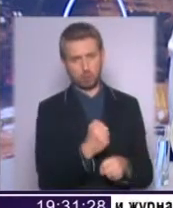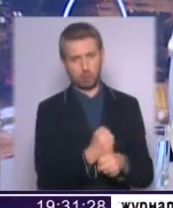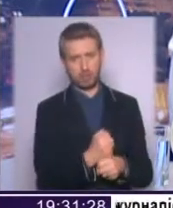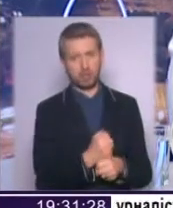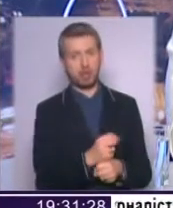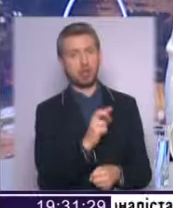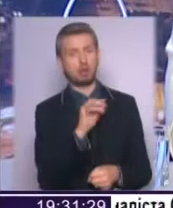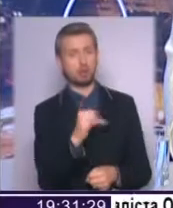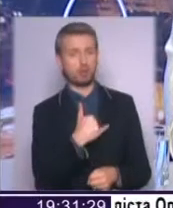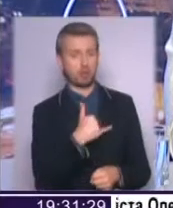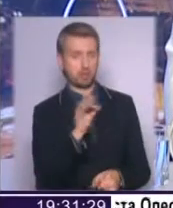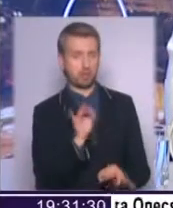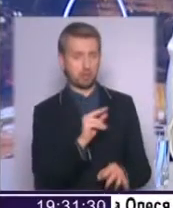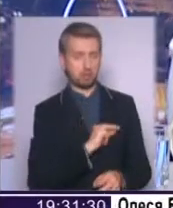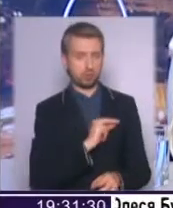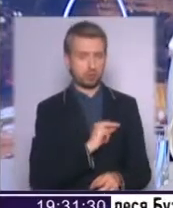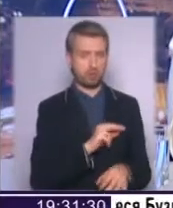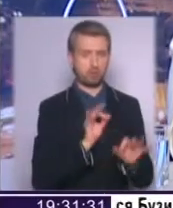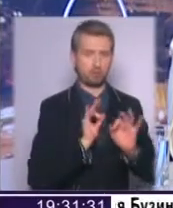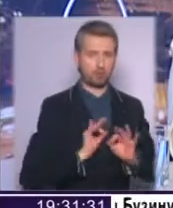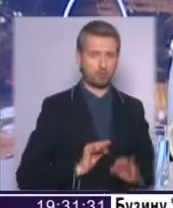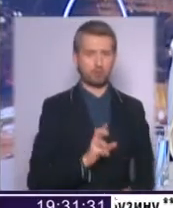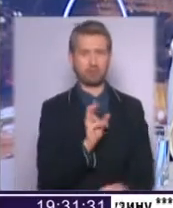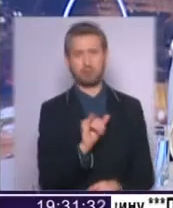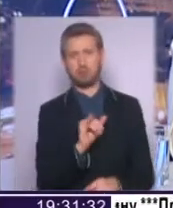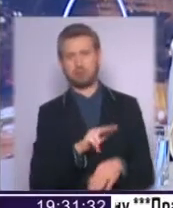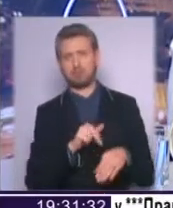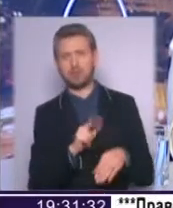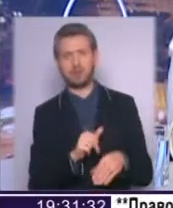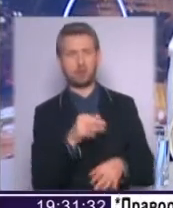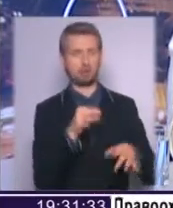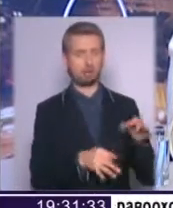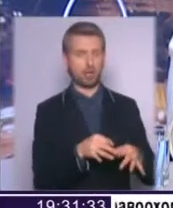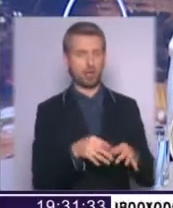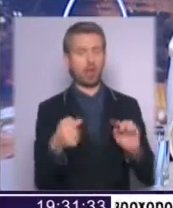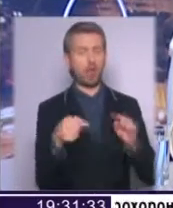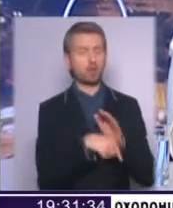якби в нас нормально працювала прокуратура, міліція і суди, і антикорупційне бюро не потрібно було. А що стане, як